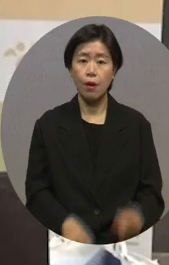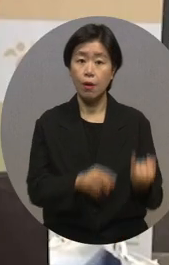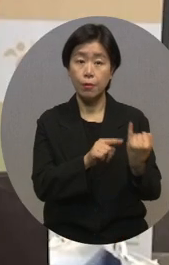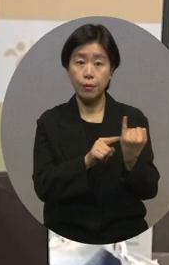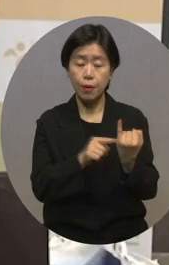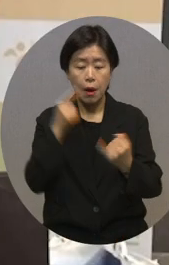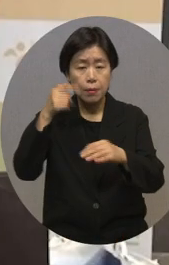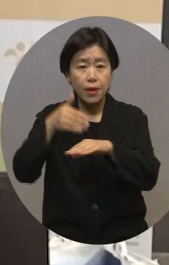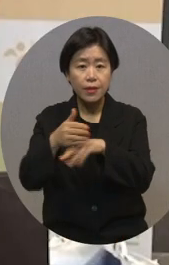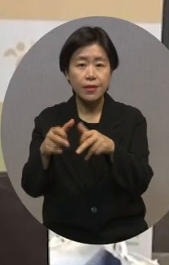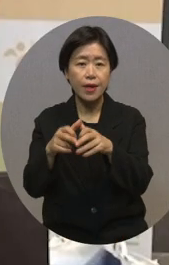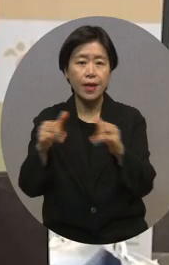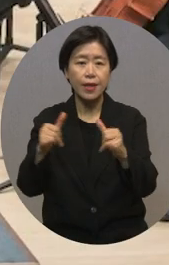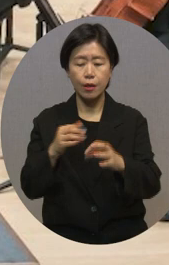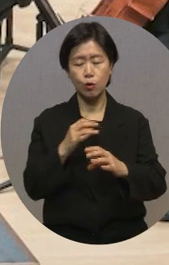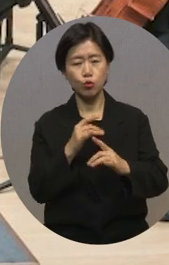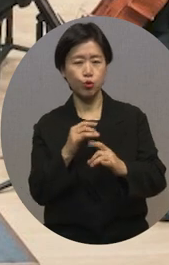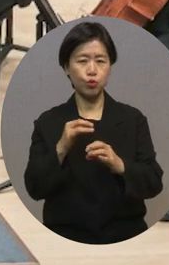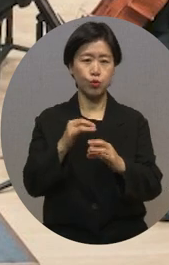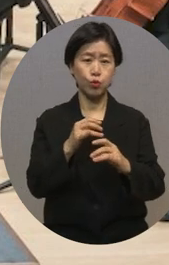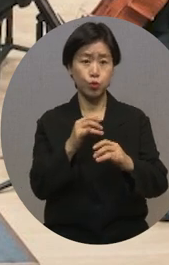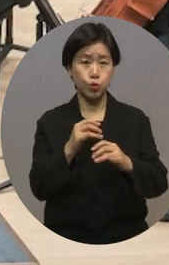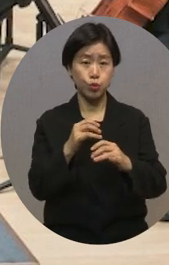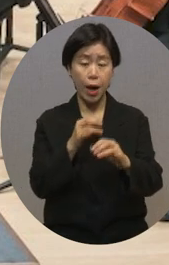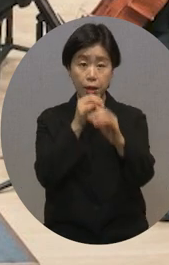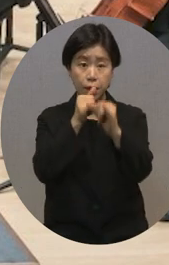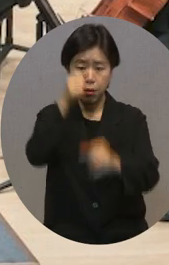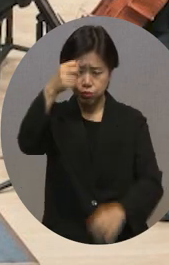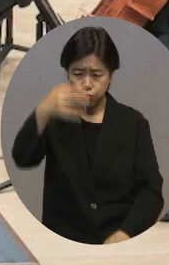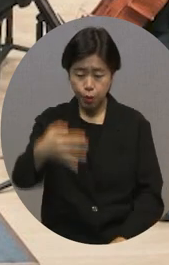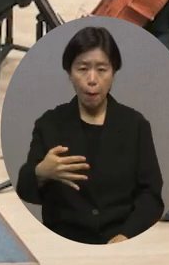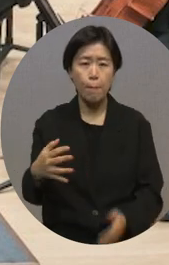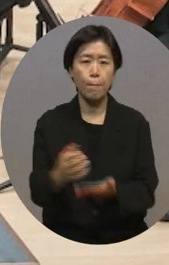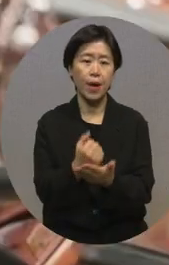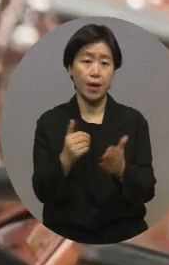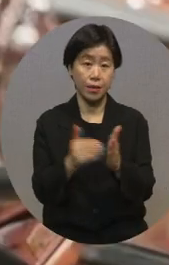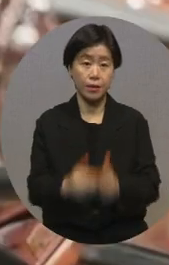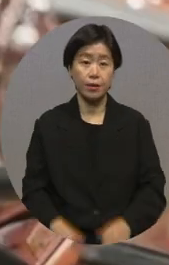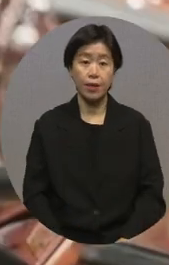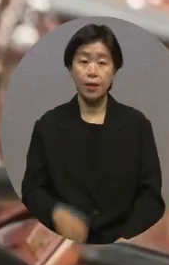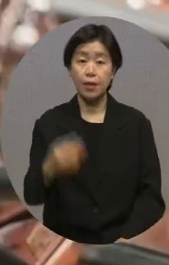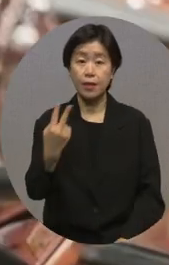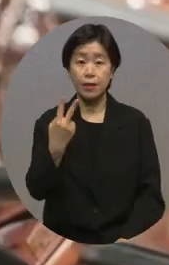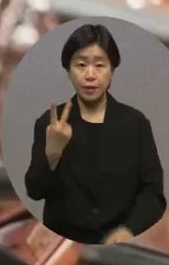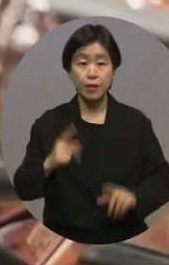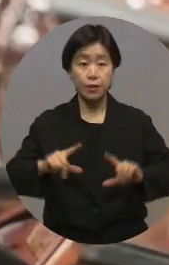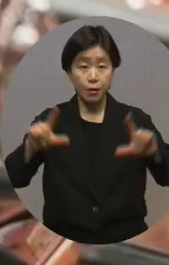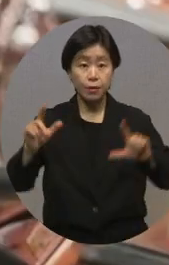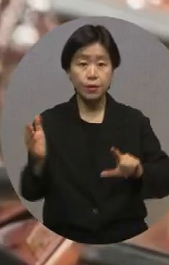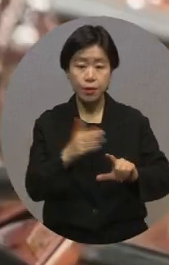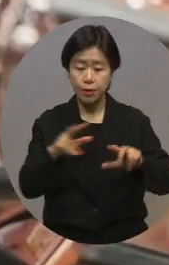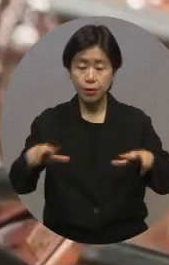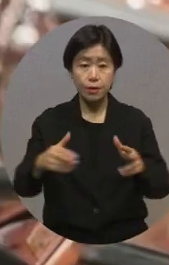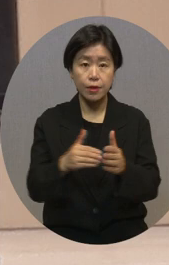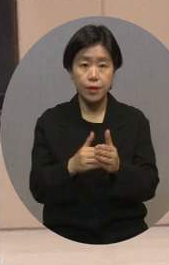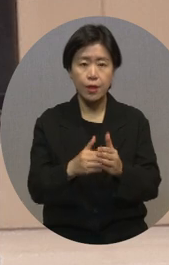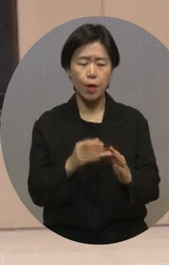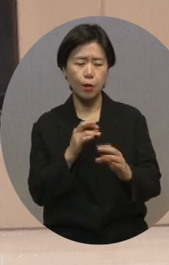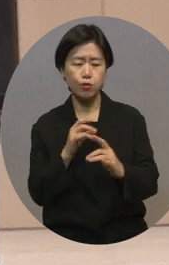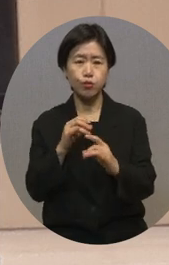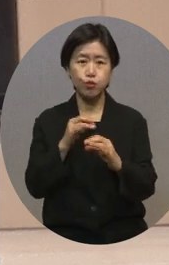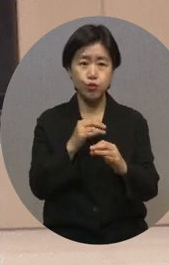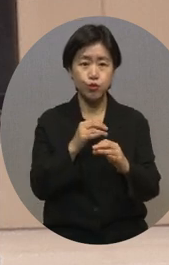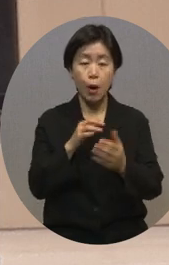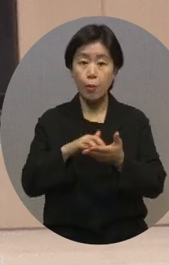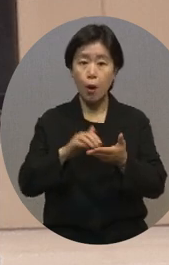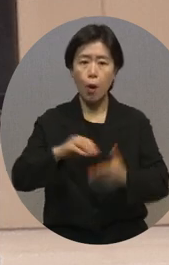발달장애인 클라리넷 연주자로 다수의 상을 수상한 실력자인데요. 2002년부터 현재까지 500회가 넘는 공연으로